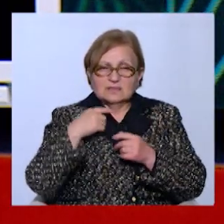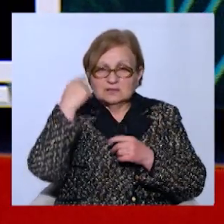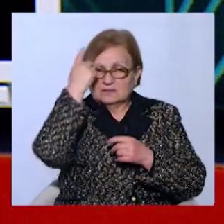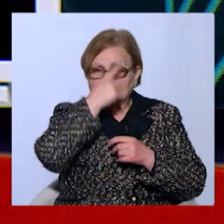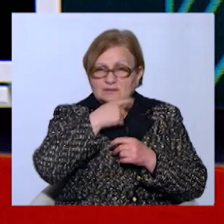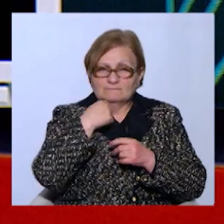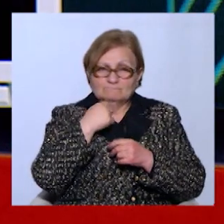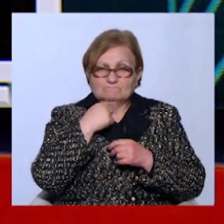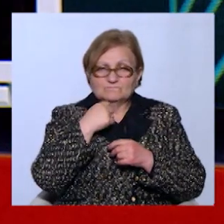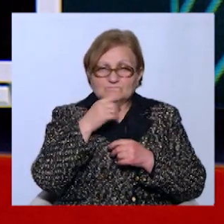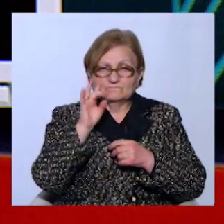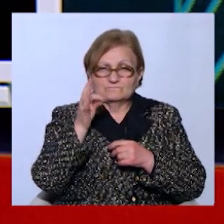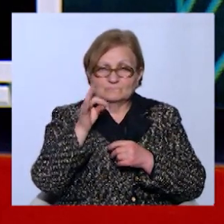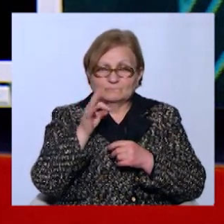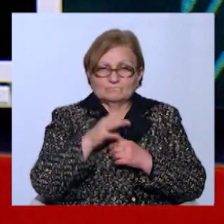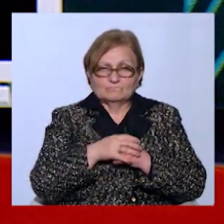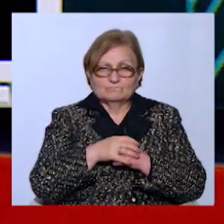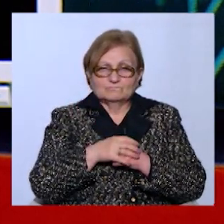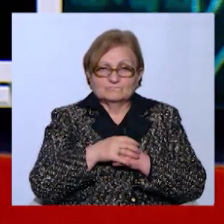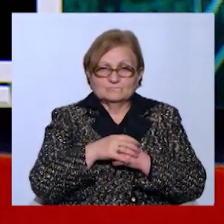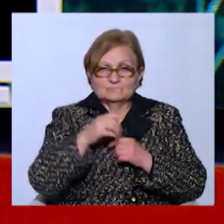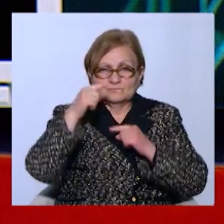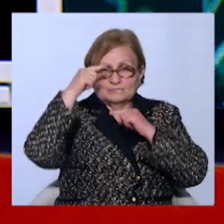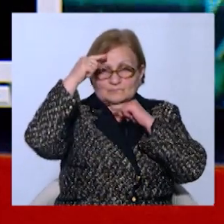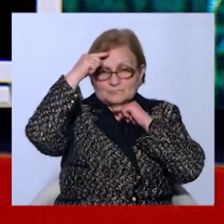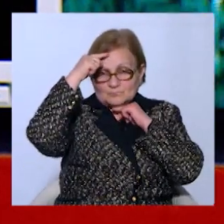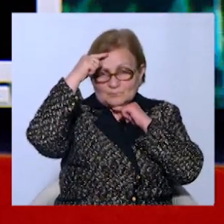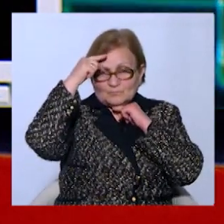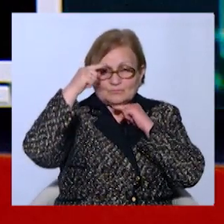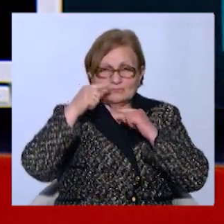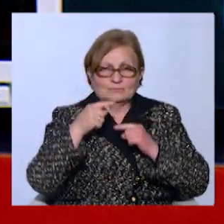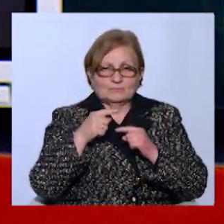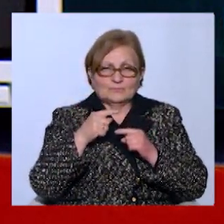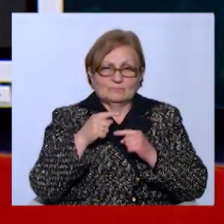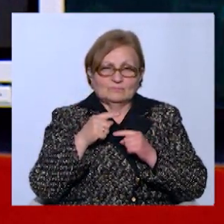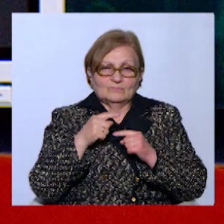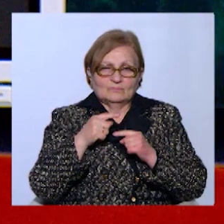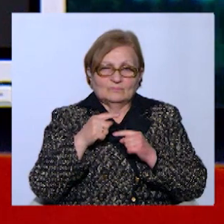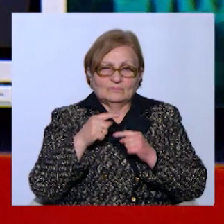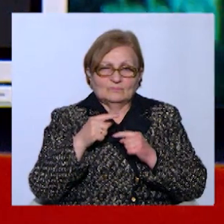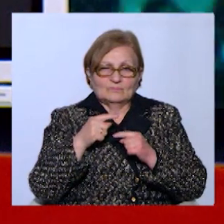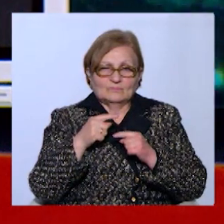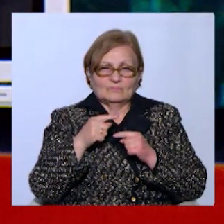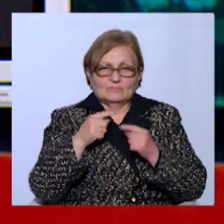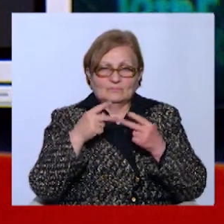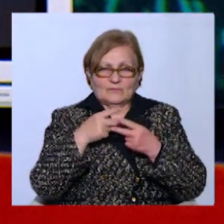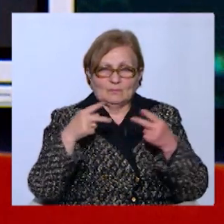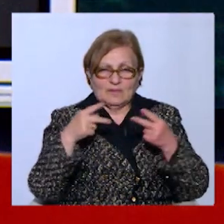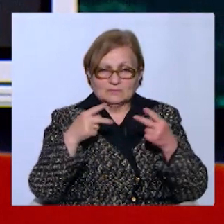აი მაგალითად, აი რო გაჩვენოთ დიდი ნაწილის თლიანი მონაკვეთის ფარდობა, როგორც გითხარით, თუ აი